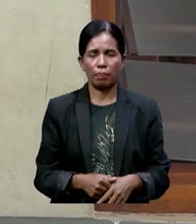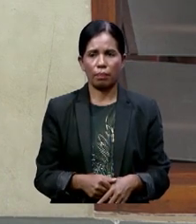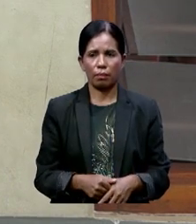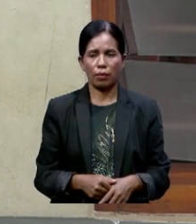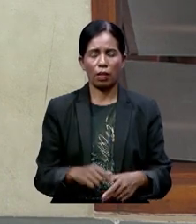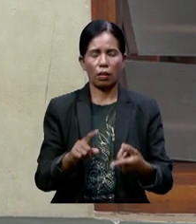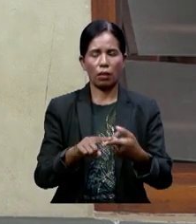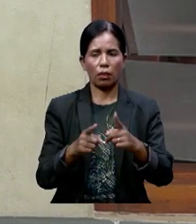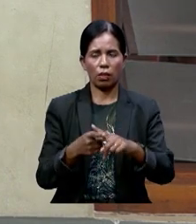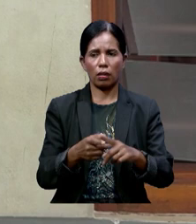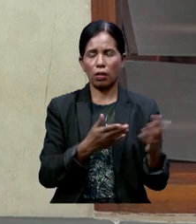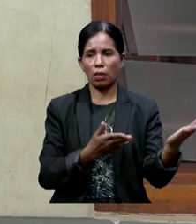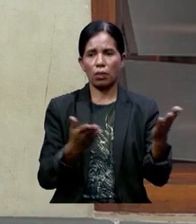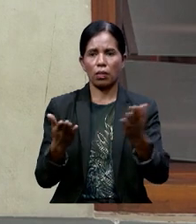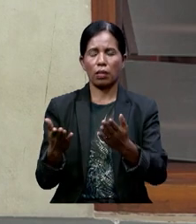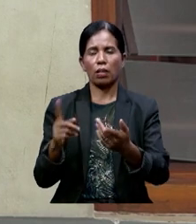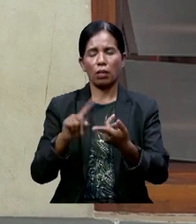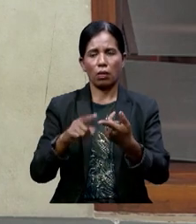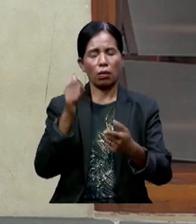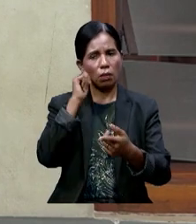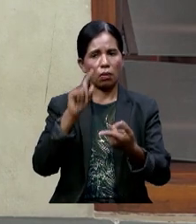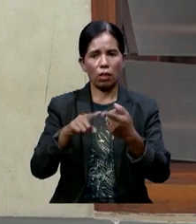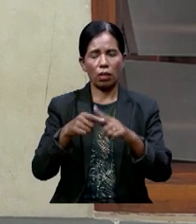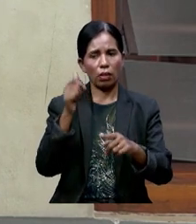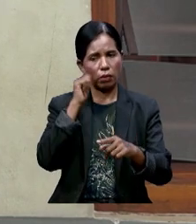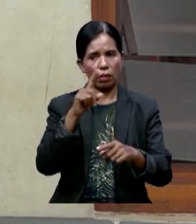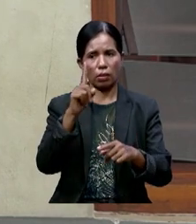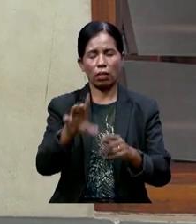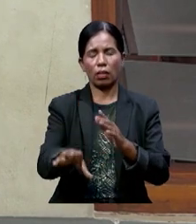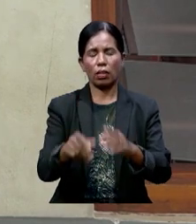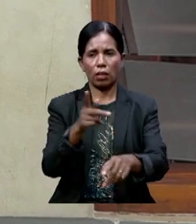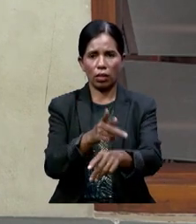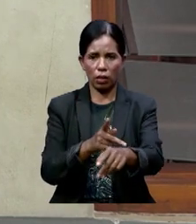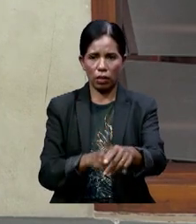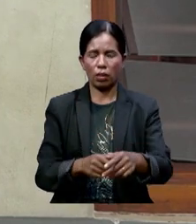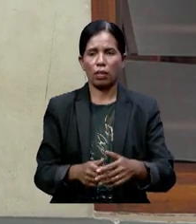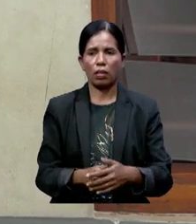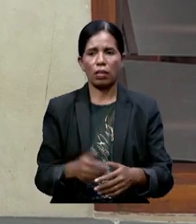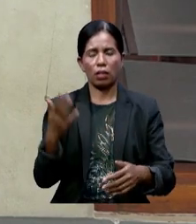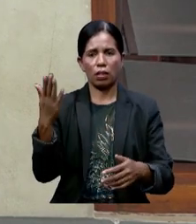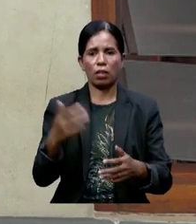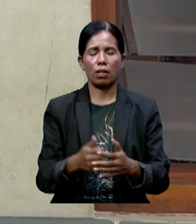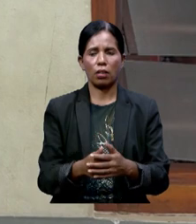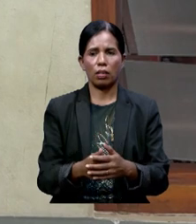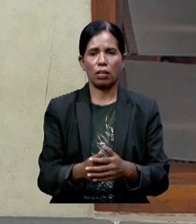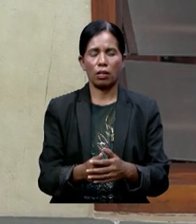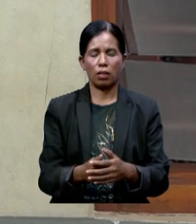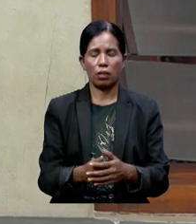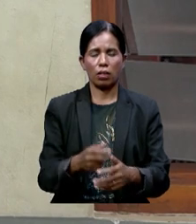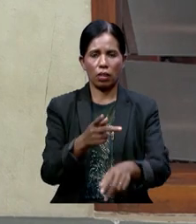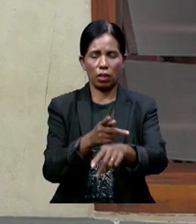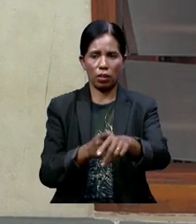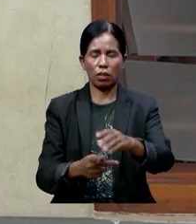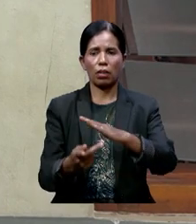maluk ne be mak lori nya mai ne nya feto maluk ida nemu setan kanek kanik iha ninia ain